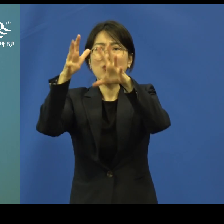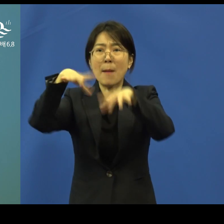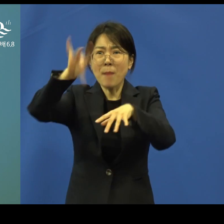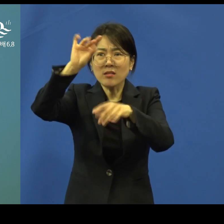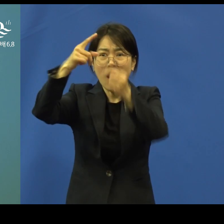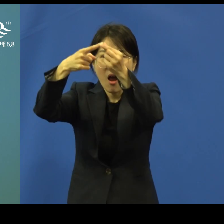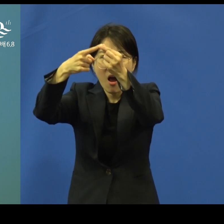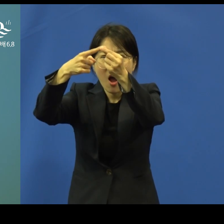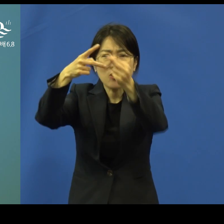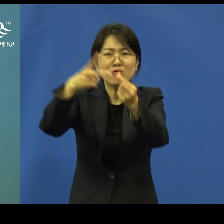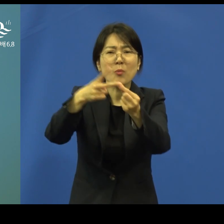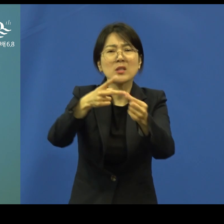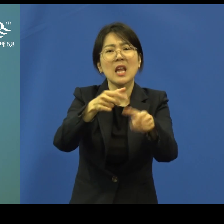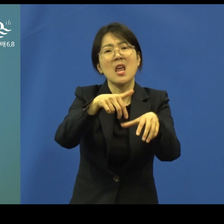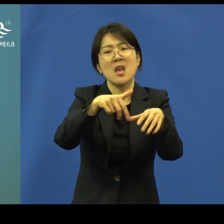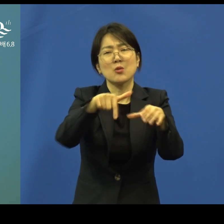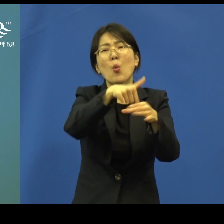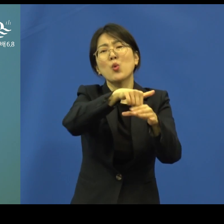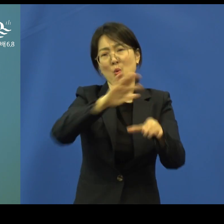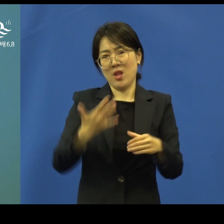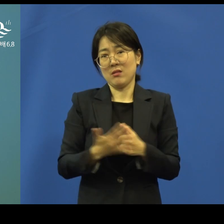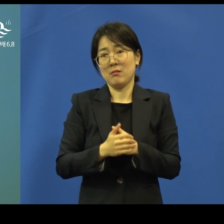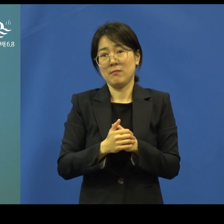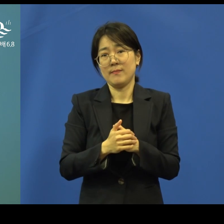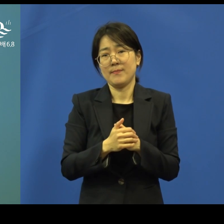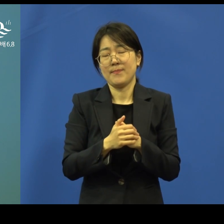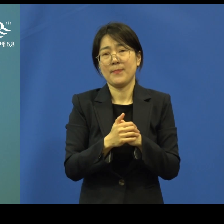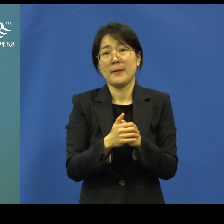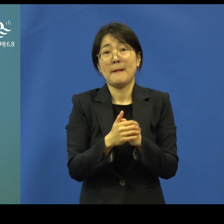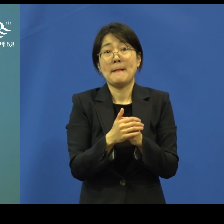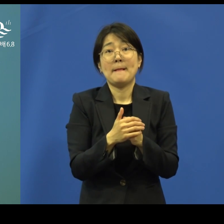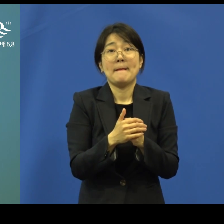낳을 수밖에 없었던 이유는 그런 이유가 있습니다.